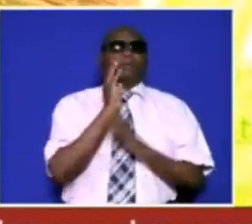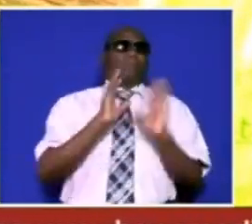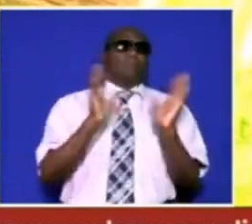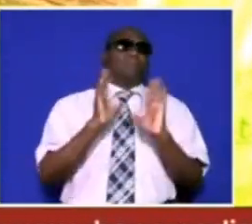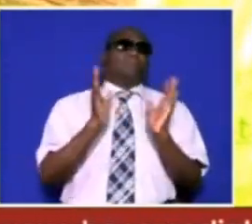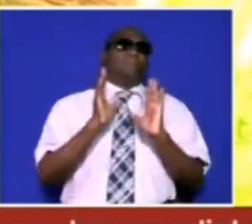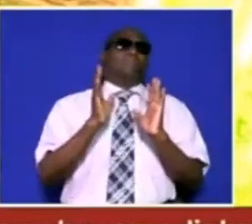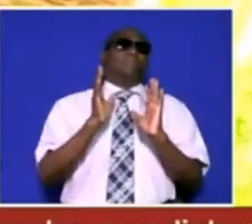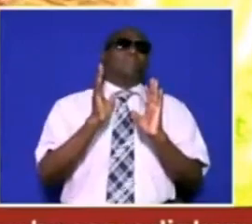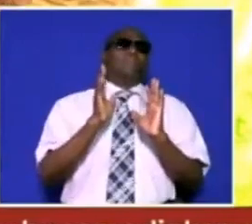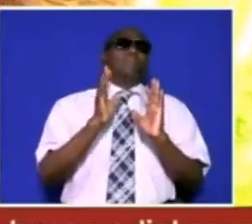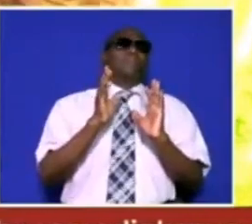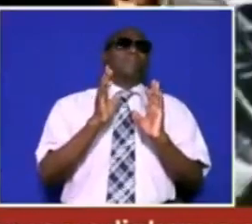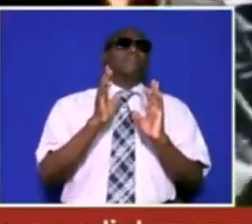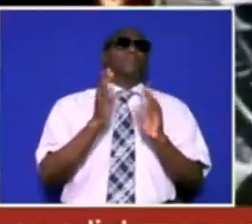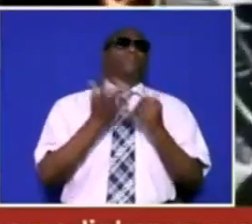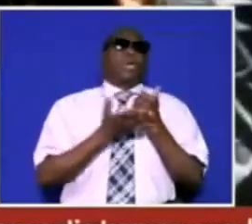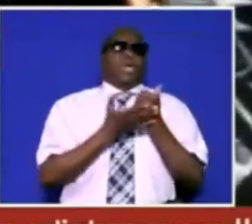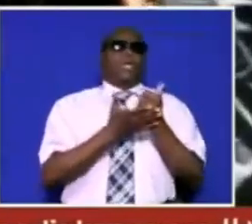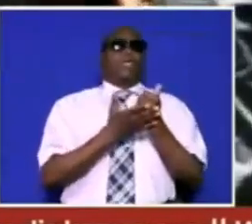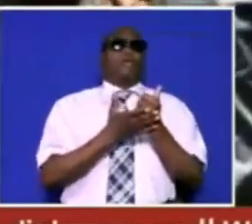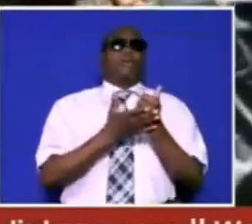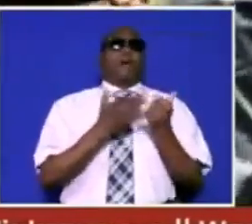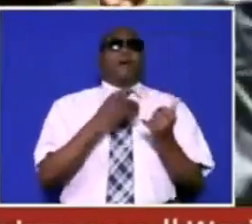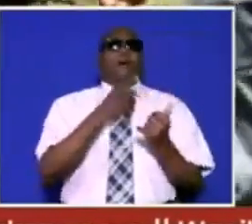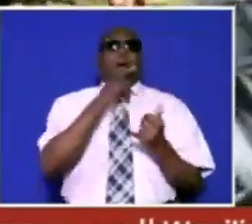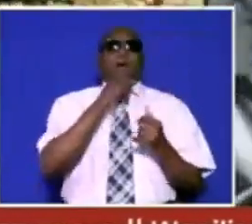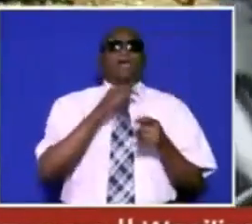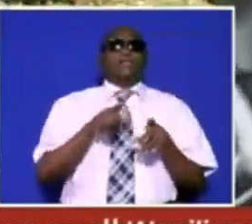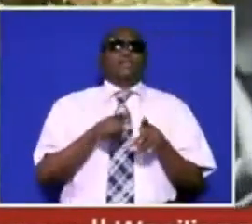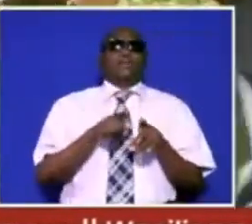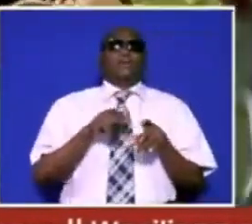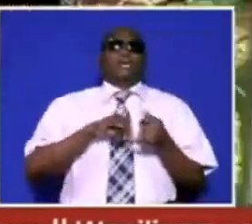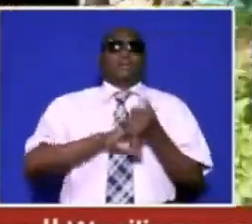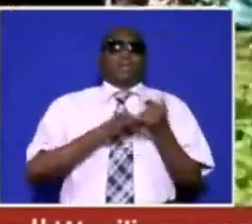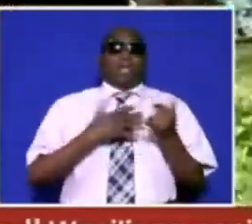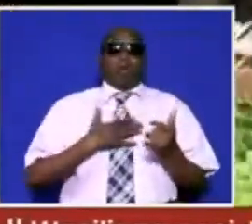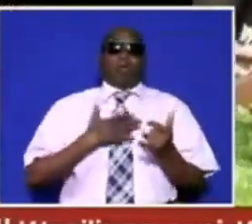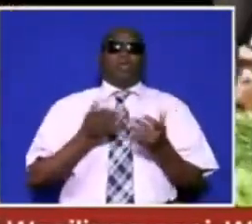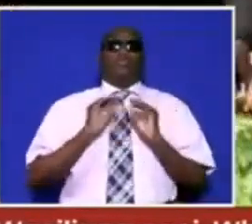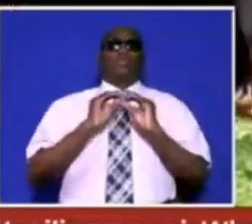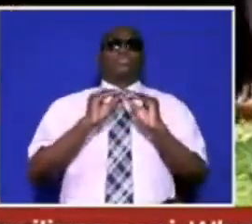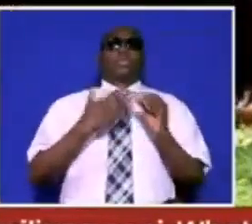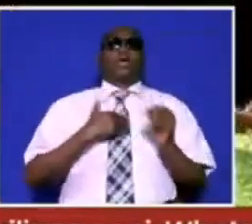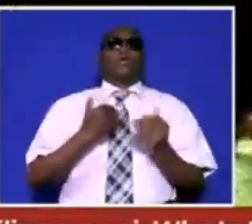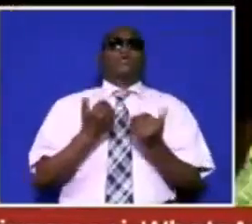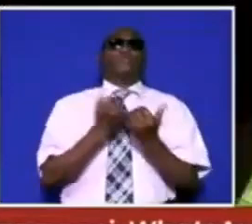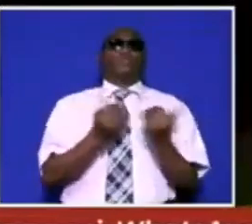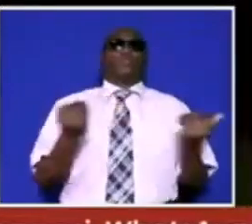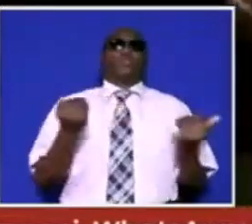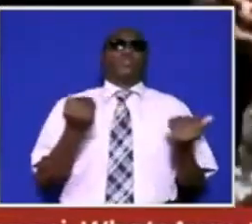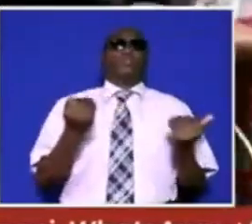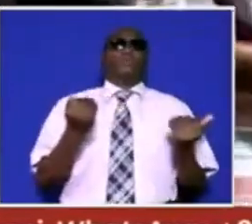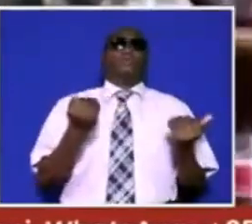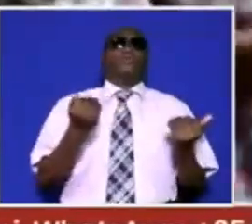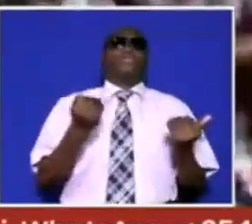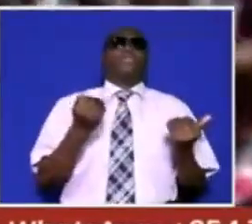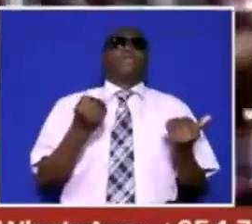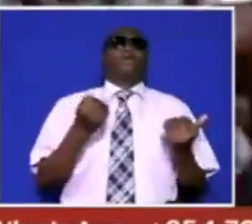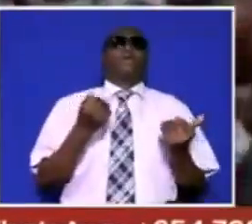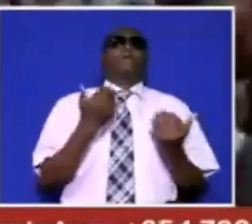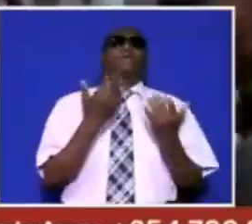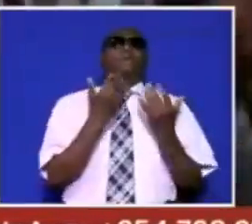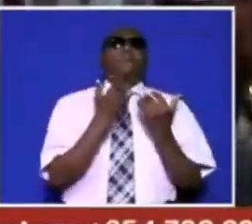wazee wetu kufundisha watoto wetu. Haja yangu ni kuona kwamba watoto wetu wenye tunazaa lazima waende shule. So